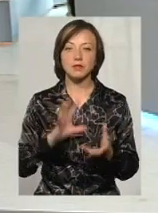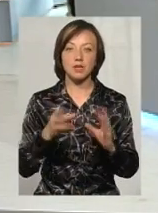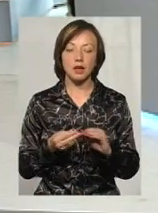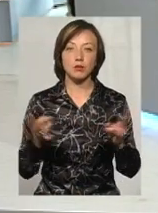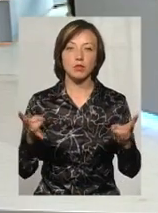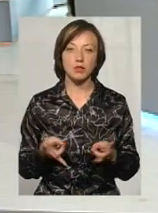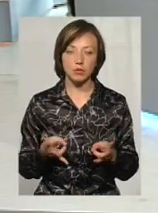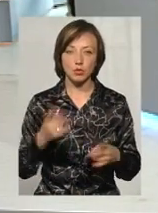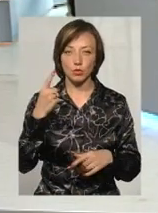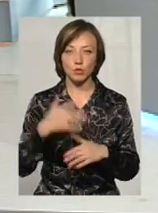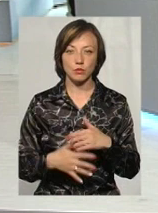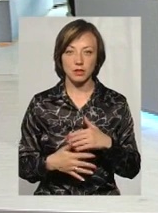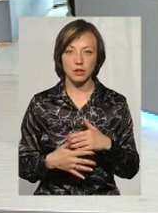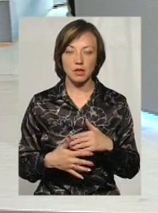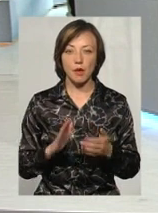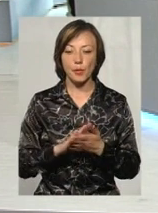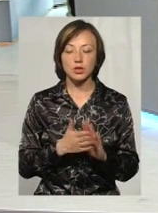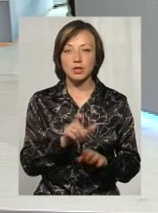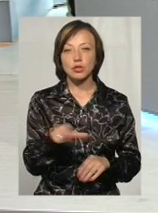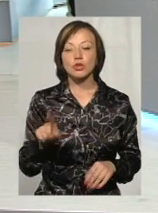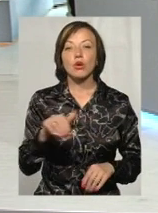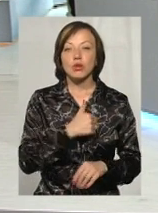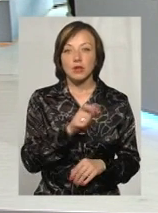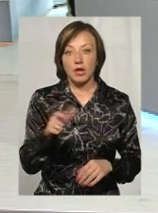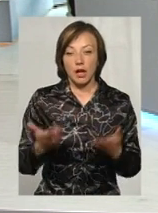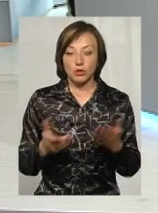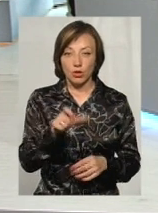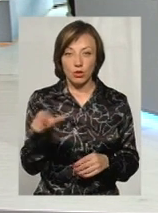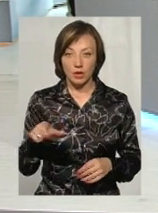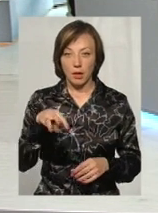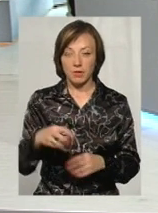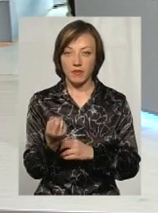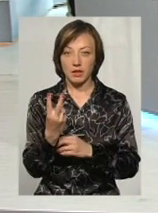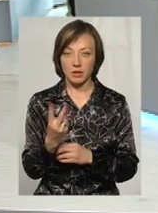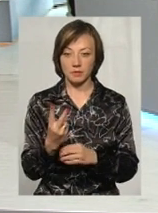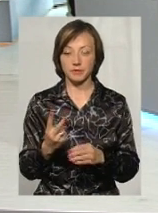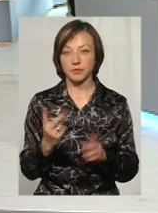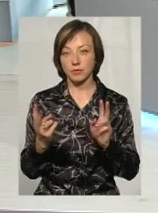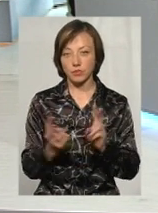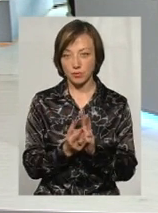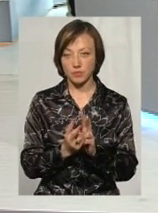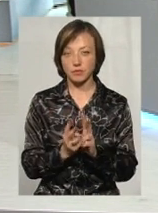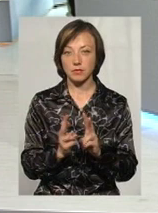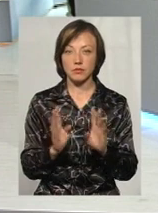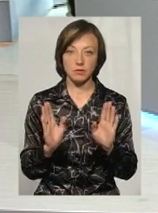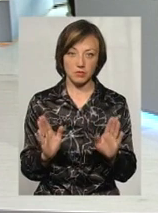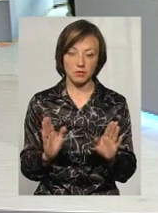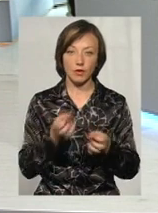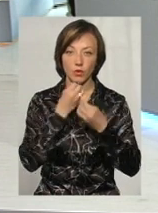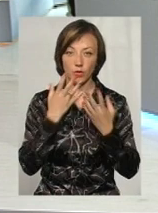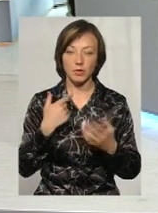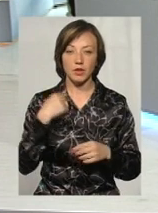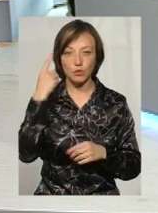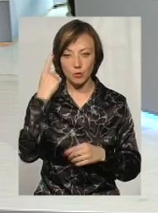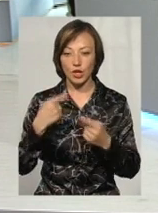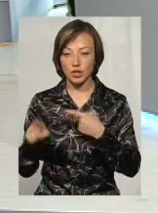потрібно розуміти позицію людей, що хочуть люди. Якщо люди на трасі М-12 нас зустріли як родину, то я гадаю,